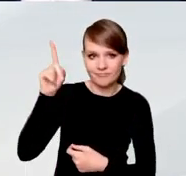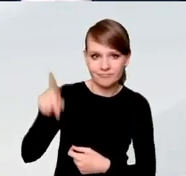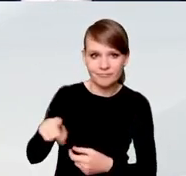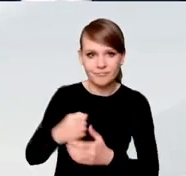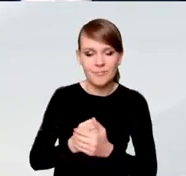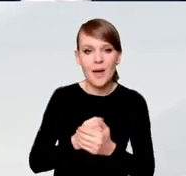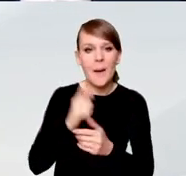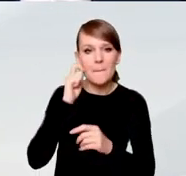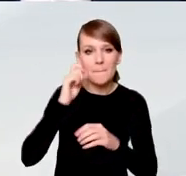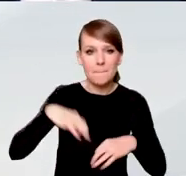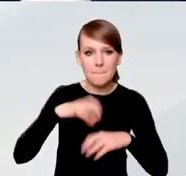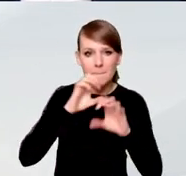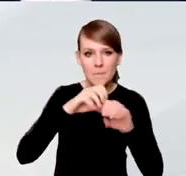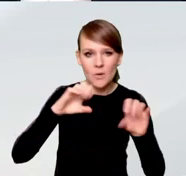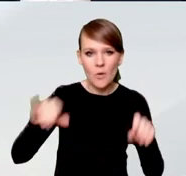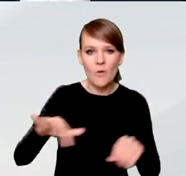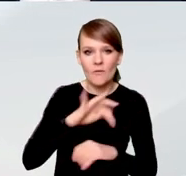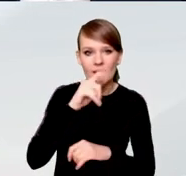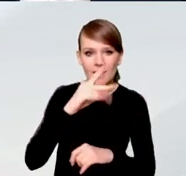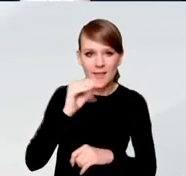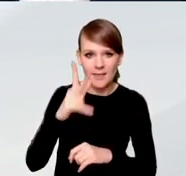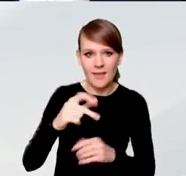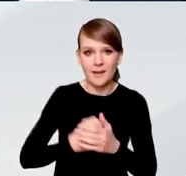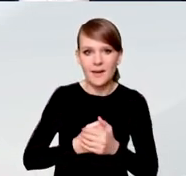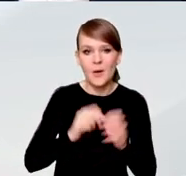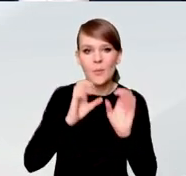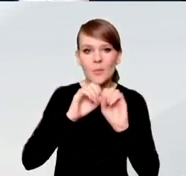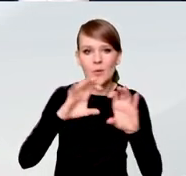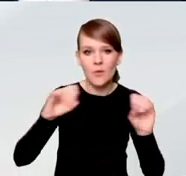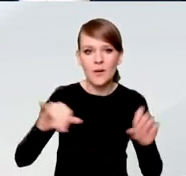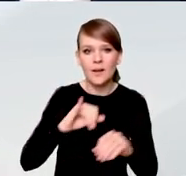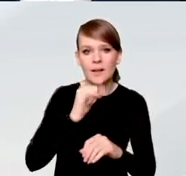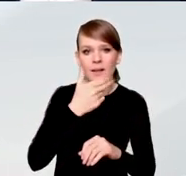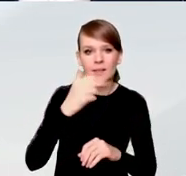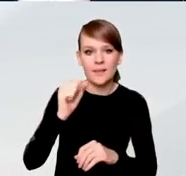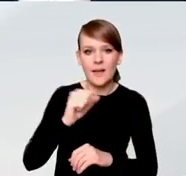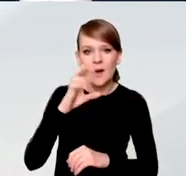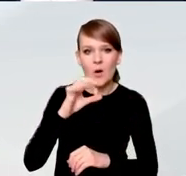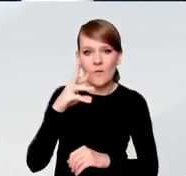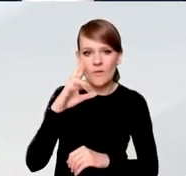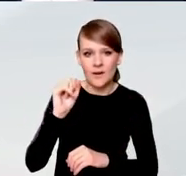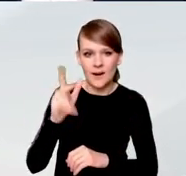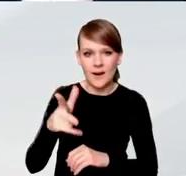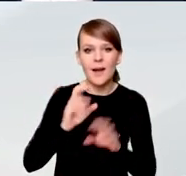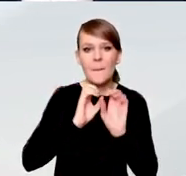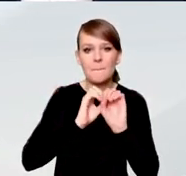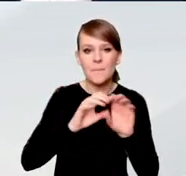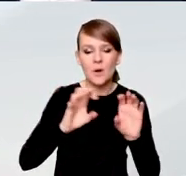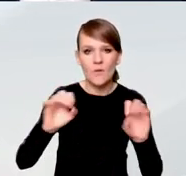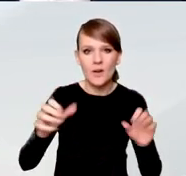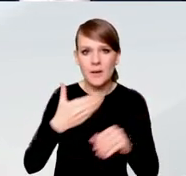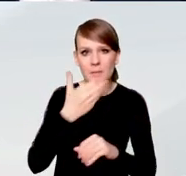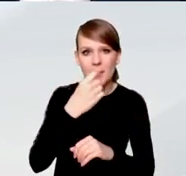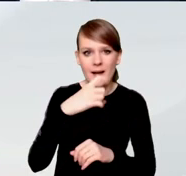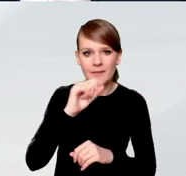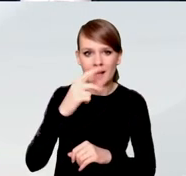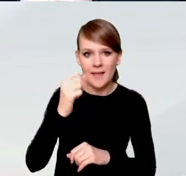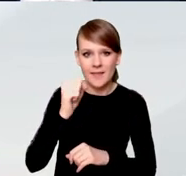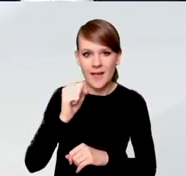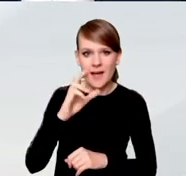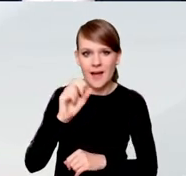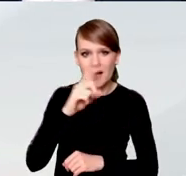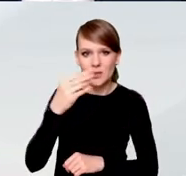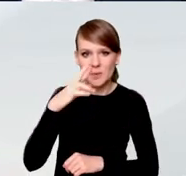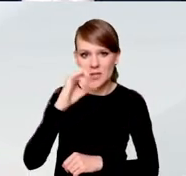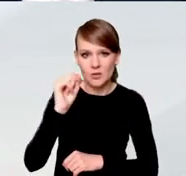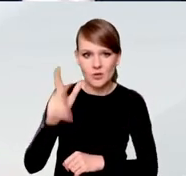profesor Janina Filek, pani profesor Inna Chowrak, pani profesor Magdalena Kaźmierczak, pani